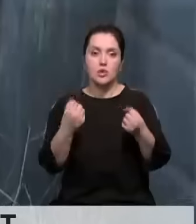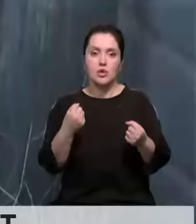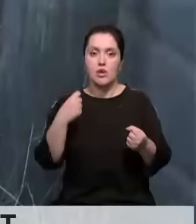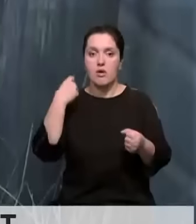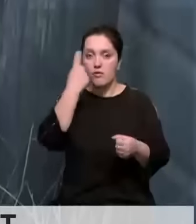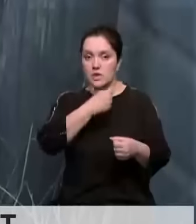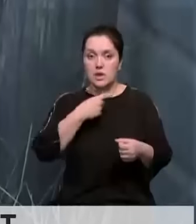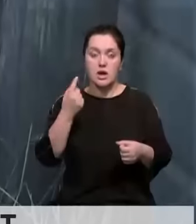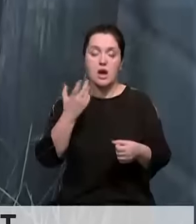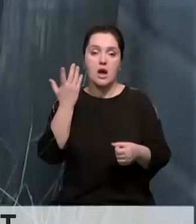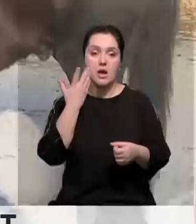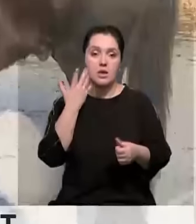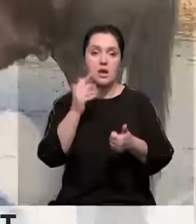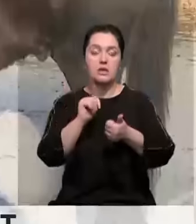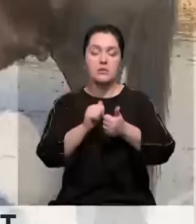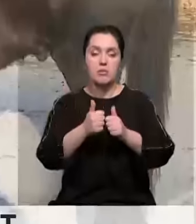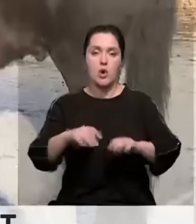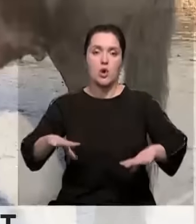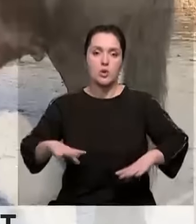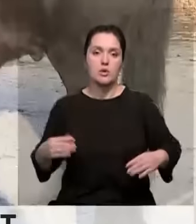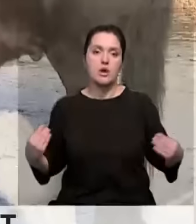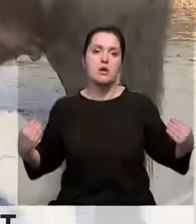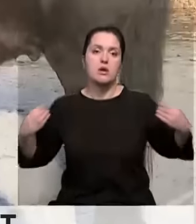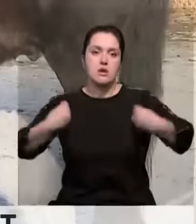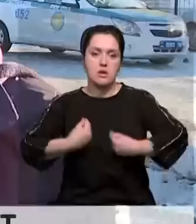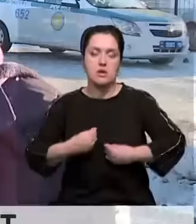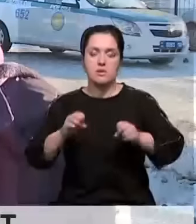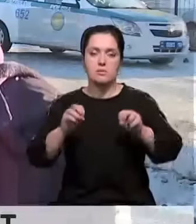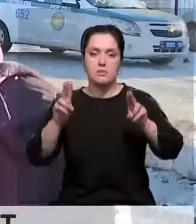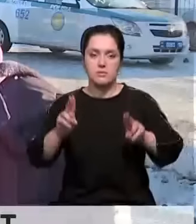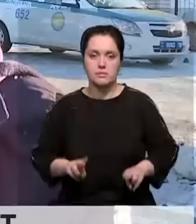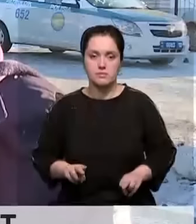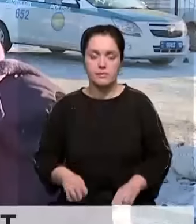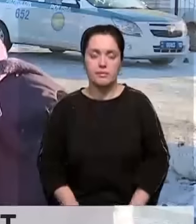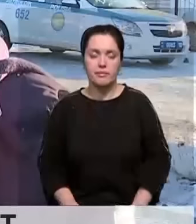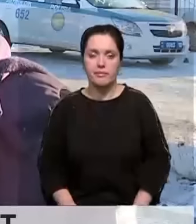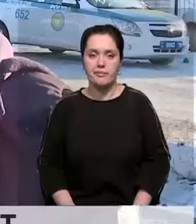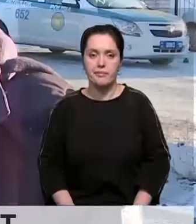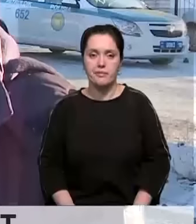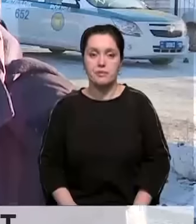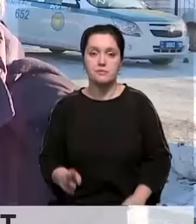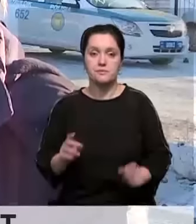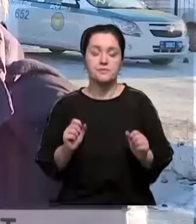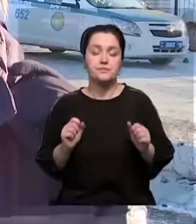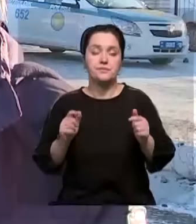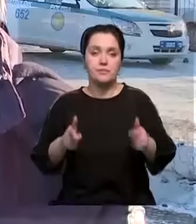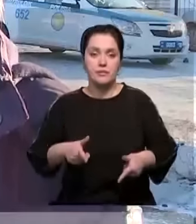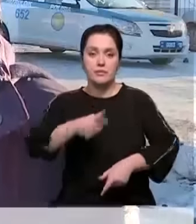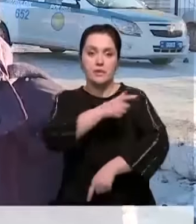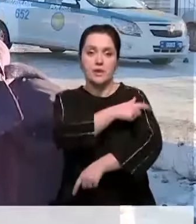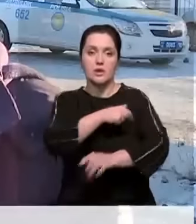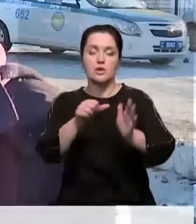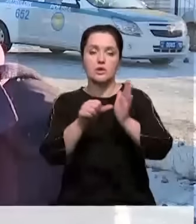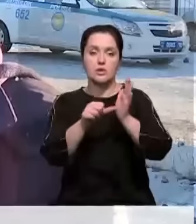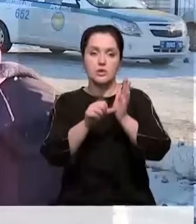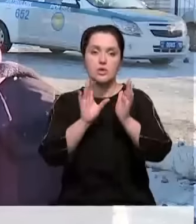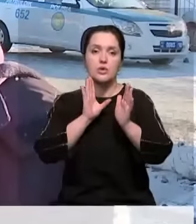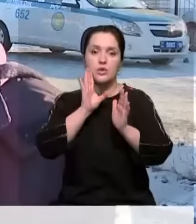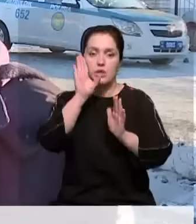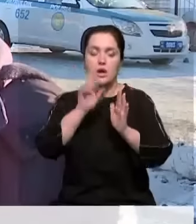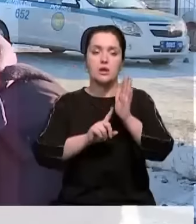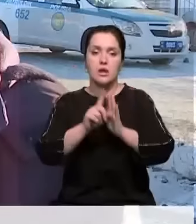перед тем, как выйти на смену, лошадь одевают в специальное обмундирование. Сотрудники, которые заступают на дежурство, вот они в 6 утра начинают